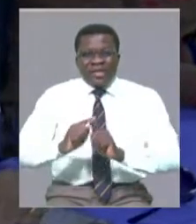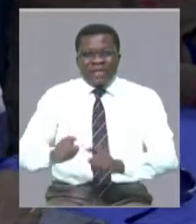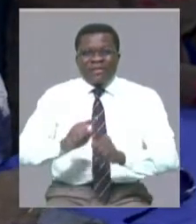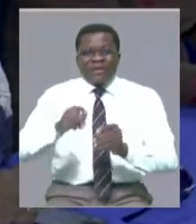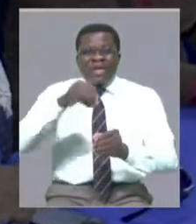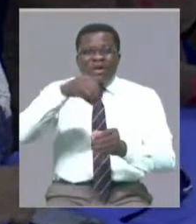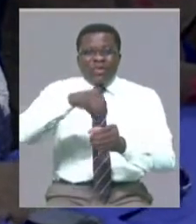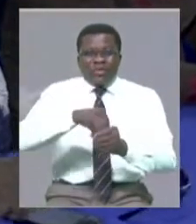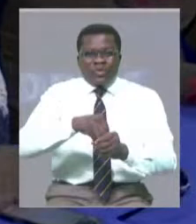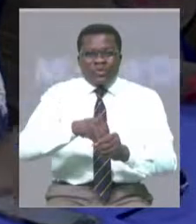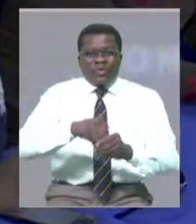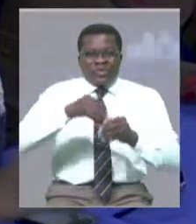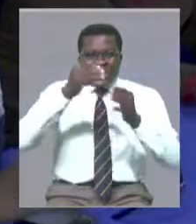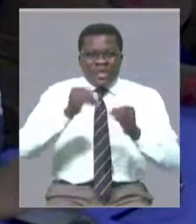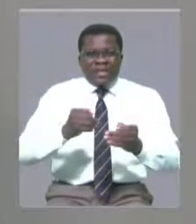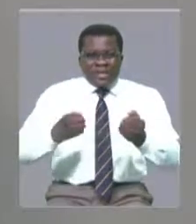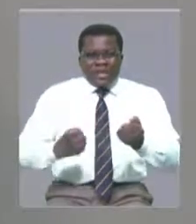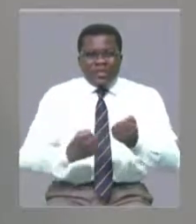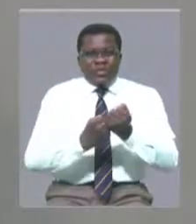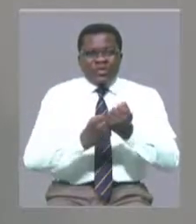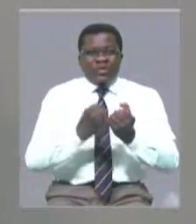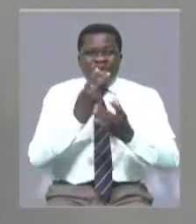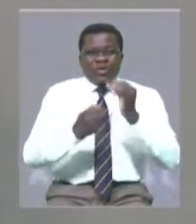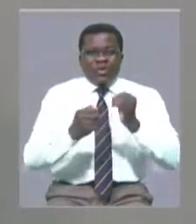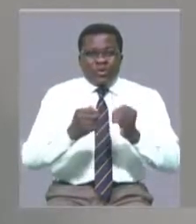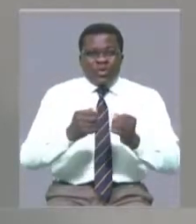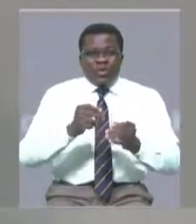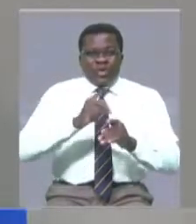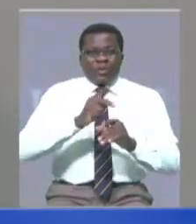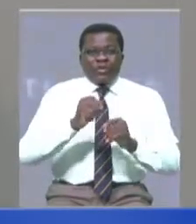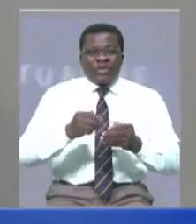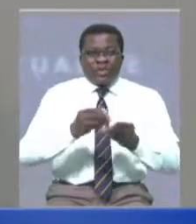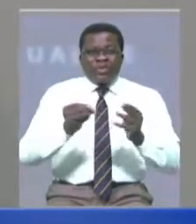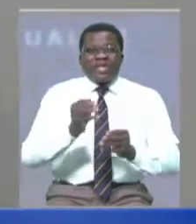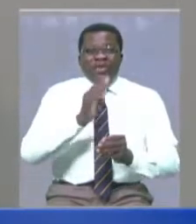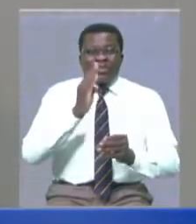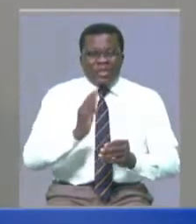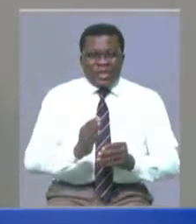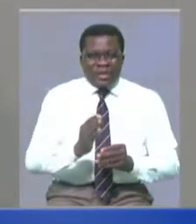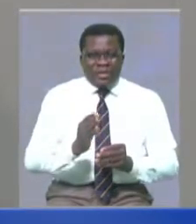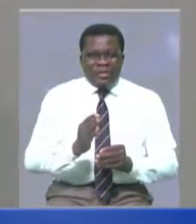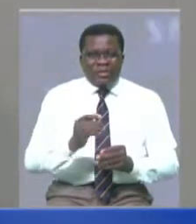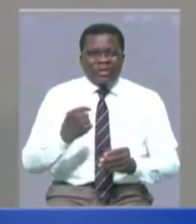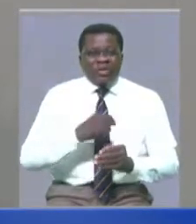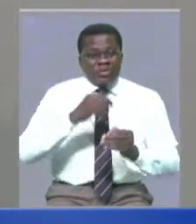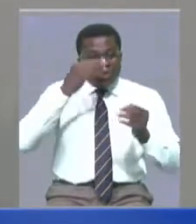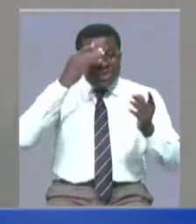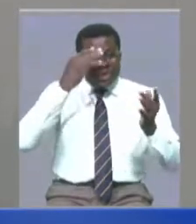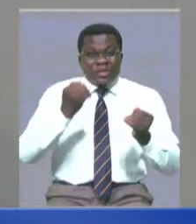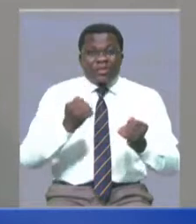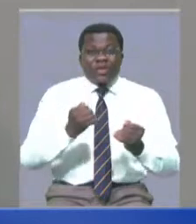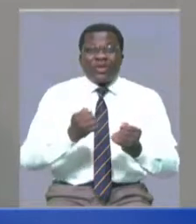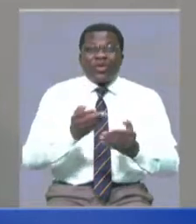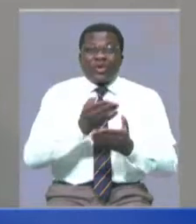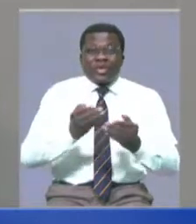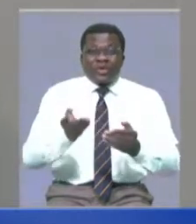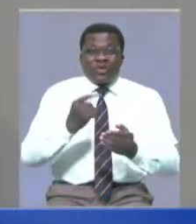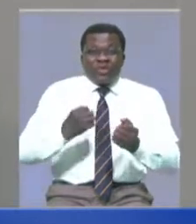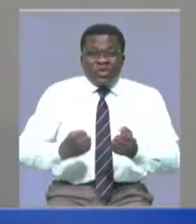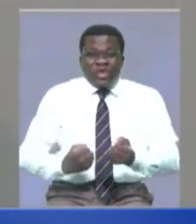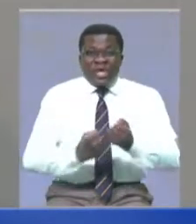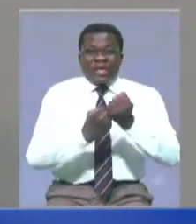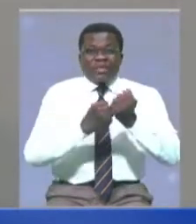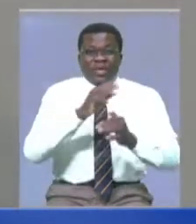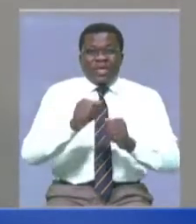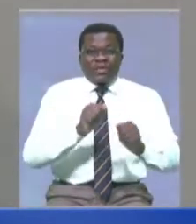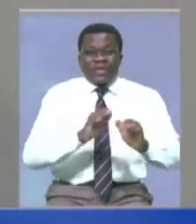contenus. En décidant de soutenir l'Union des professionnels des médias du Bénin, nous espérons ainsi venir en appui à tous